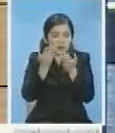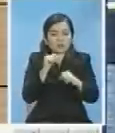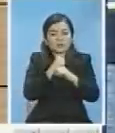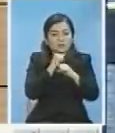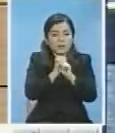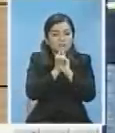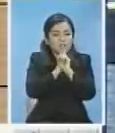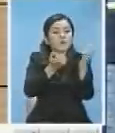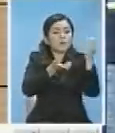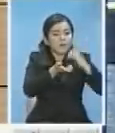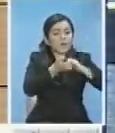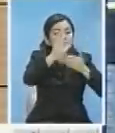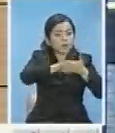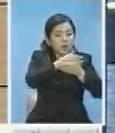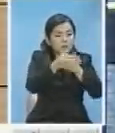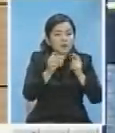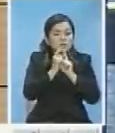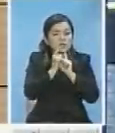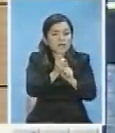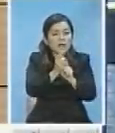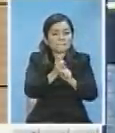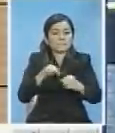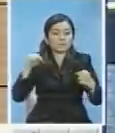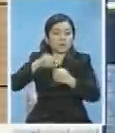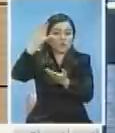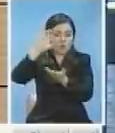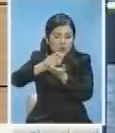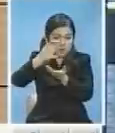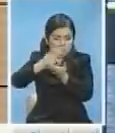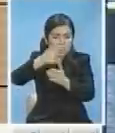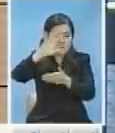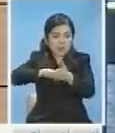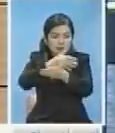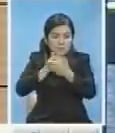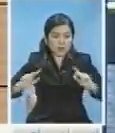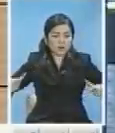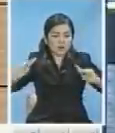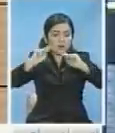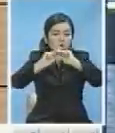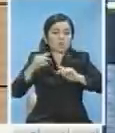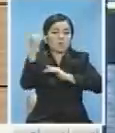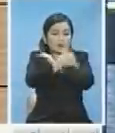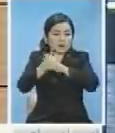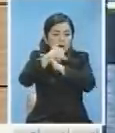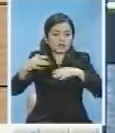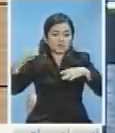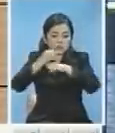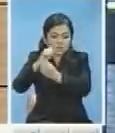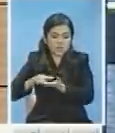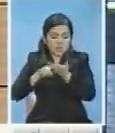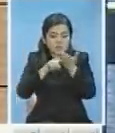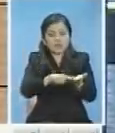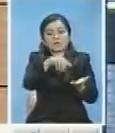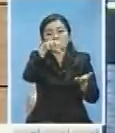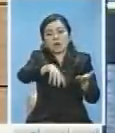ศน์พันธกิจที่ให้ไว้ในเอกสารงบประมาณของกระทรวงการต่างประเทศที่เสนอต่อรัฐสภาแห่งนี้